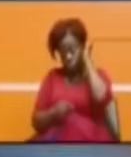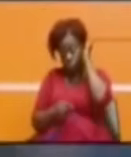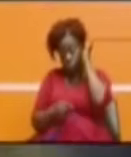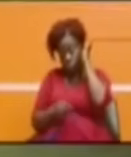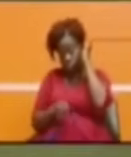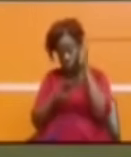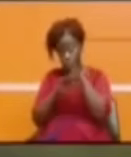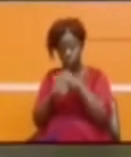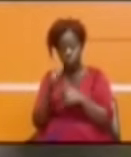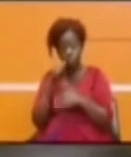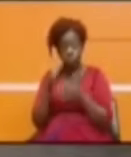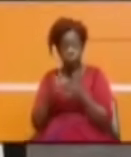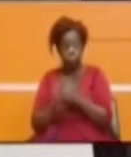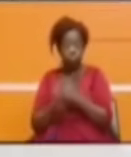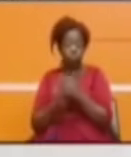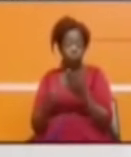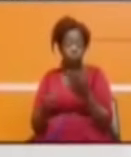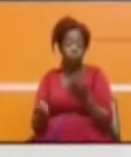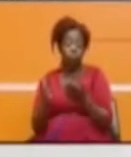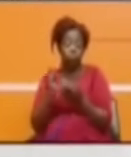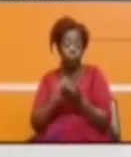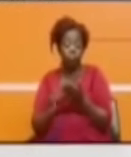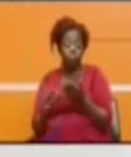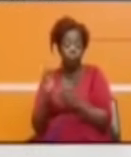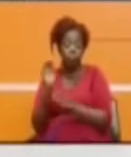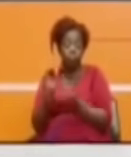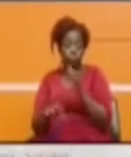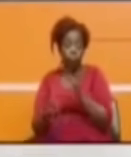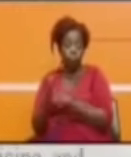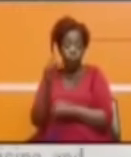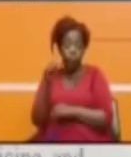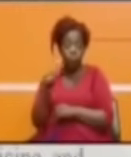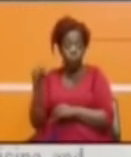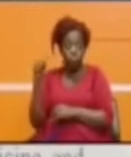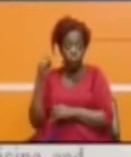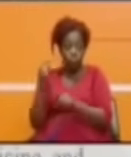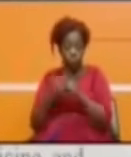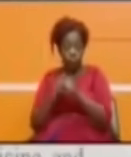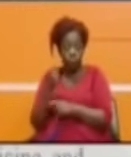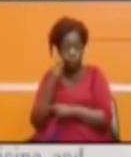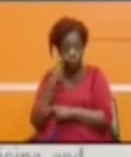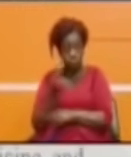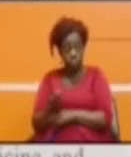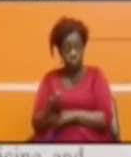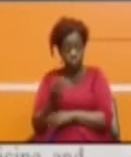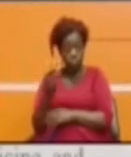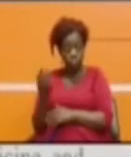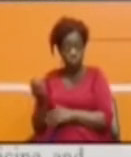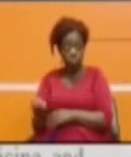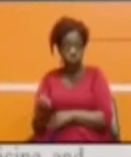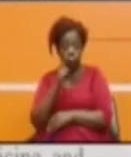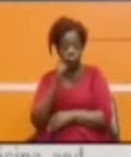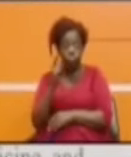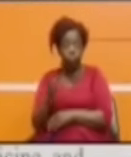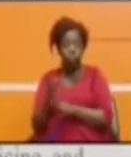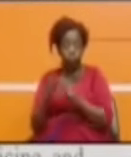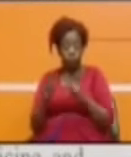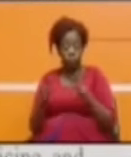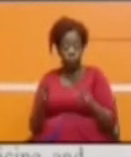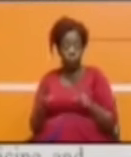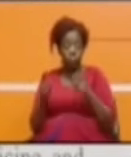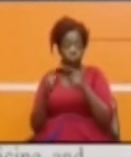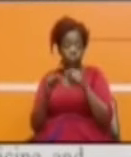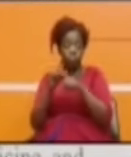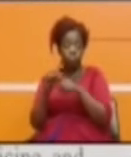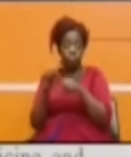ku bbaluwa eyawandiikibwa ofiisi ya Lamalo ng'ennaku z'omwezi 17 omwezi oguwedde erabiddwako yalagira wabeewo okunoonyereza okw'enjawulo